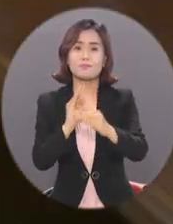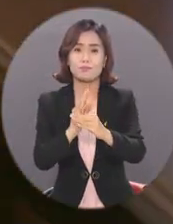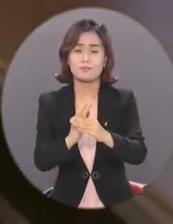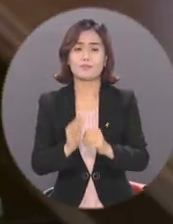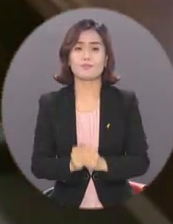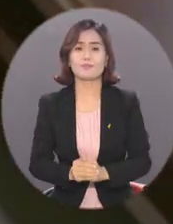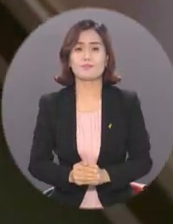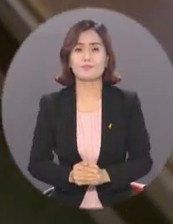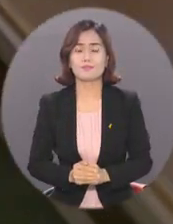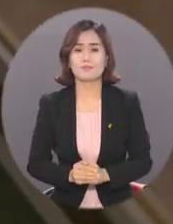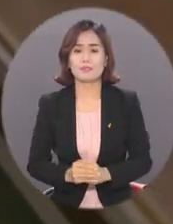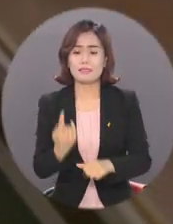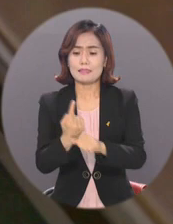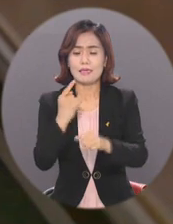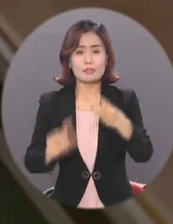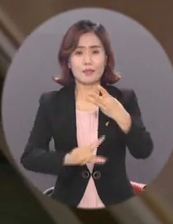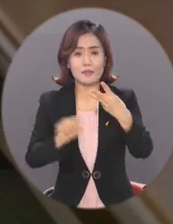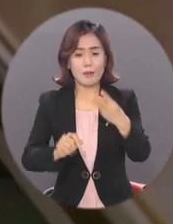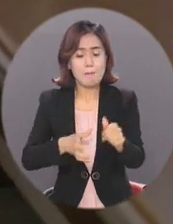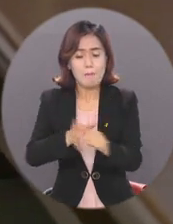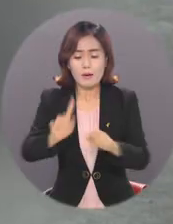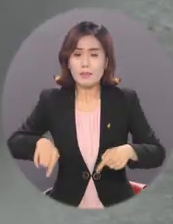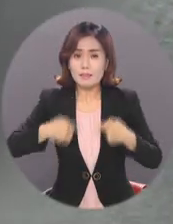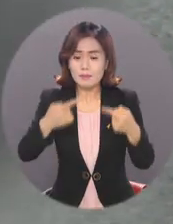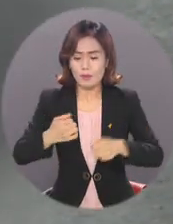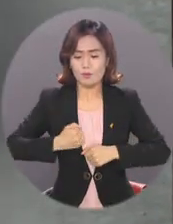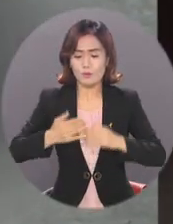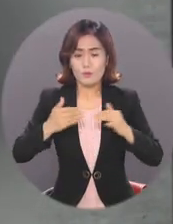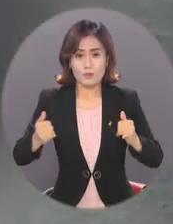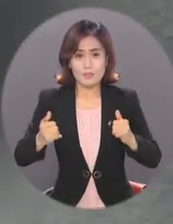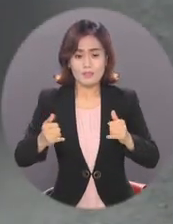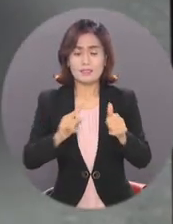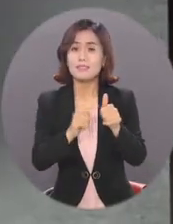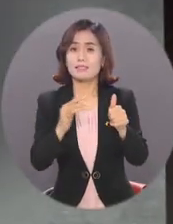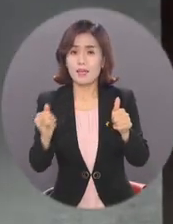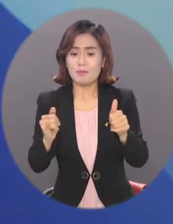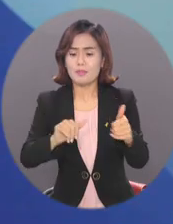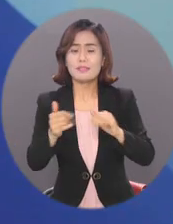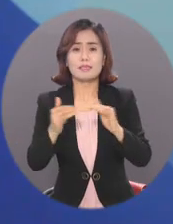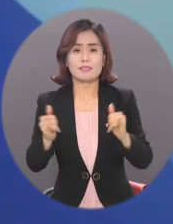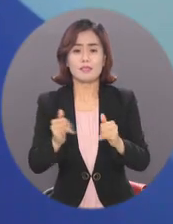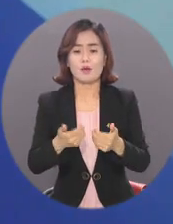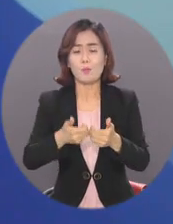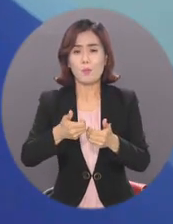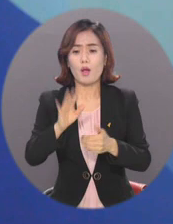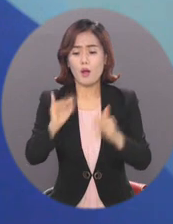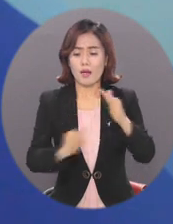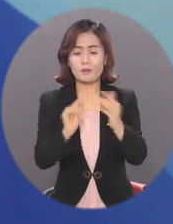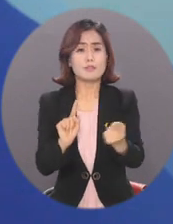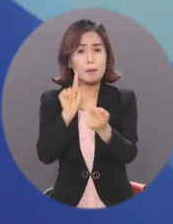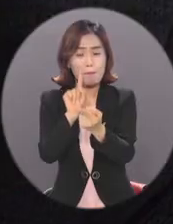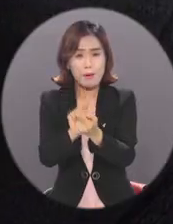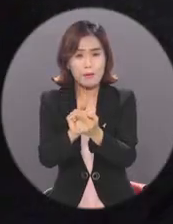있습니다. 지난 3월에는 진압작전에 참여했던 한 계엄군 공수부대원이 희생자인 고 박병현 씨의